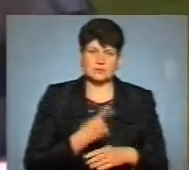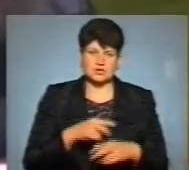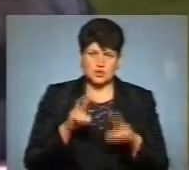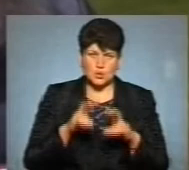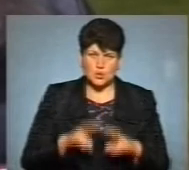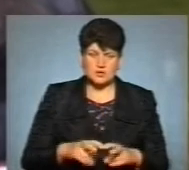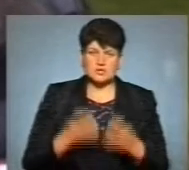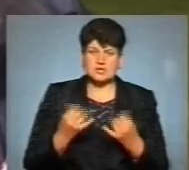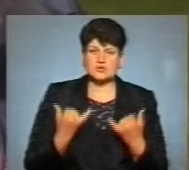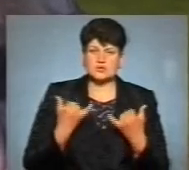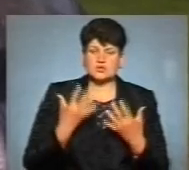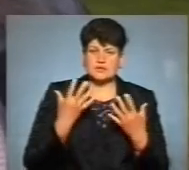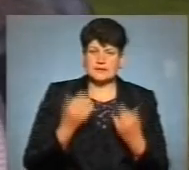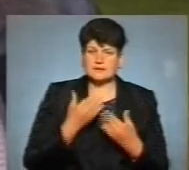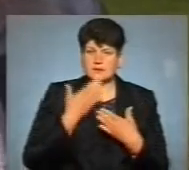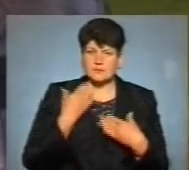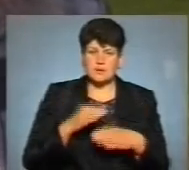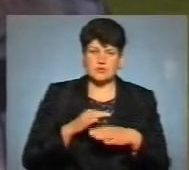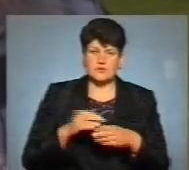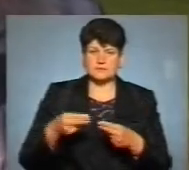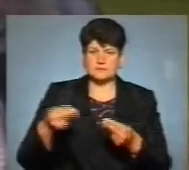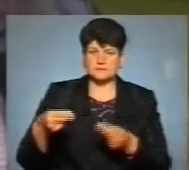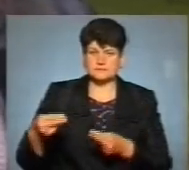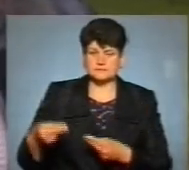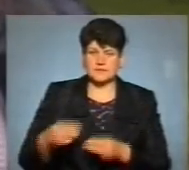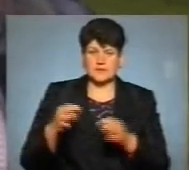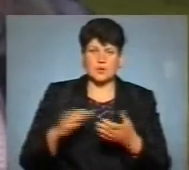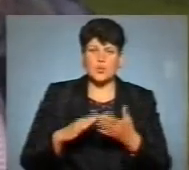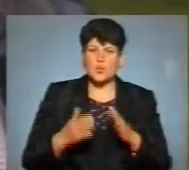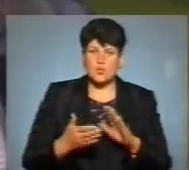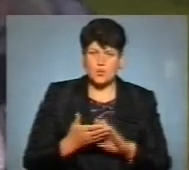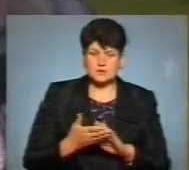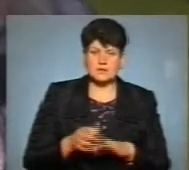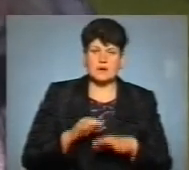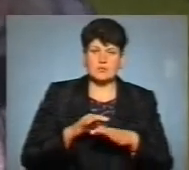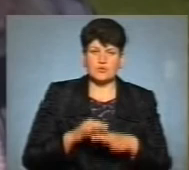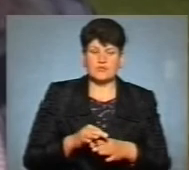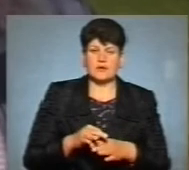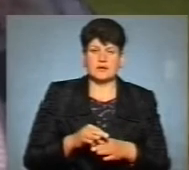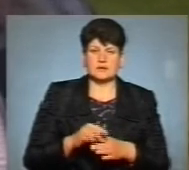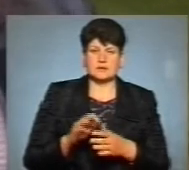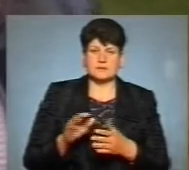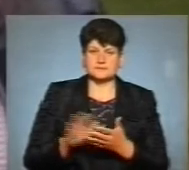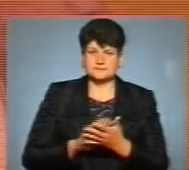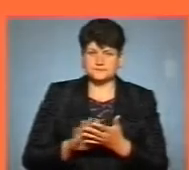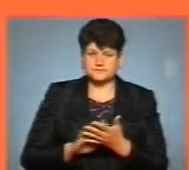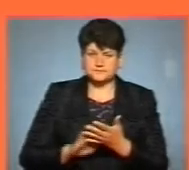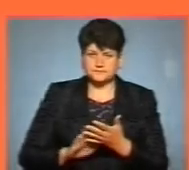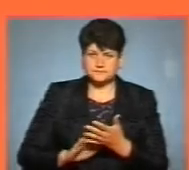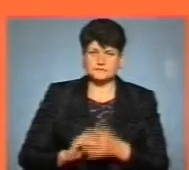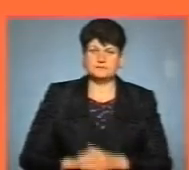Ще на сьогоднішній день не проведено, не заключено ніяких угод там на проведення акарицидних робіт,